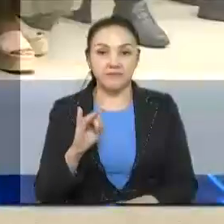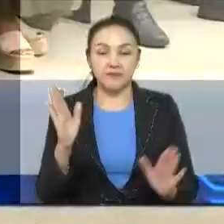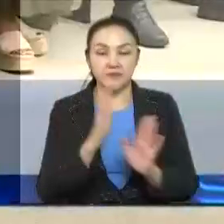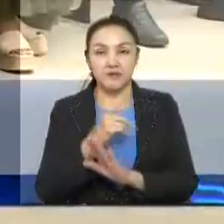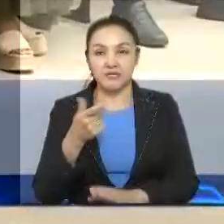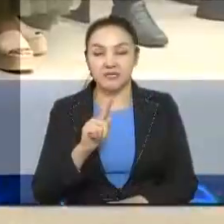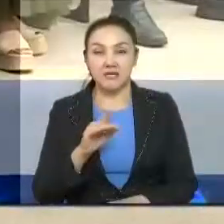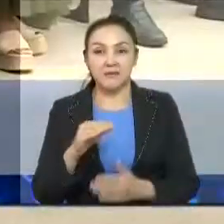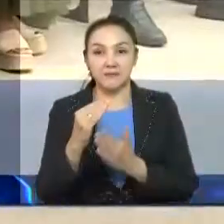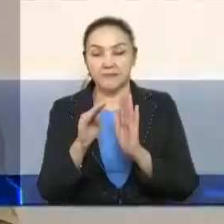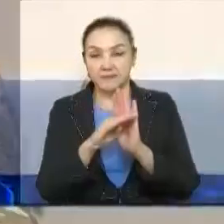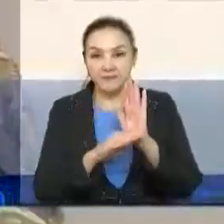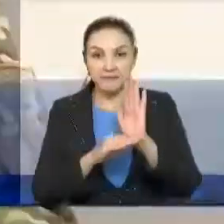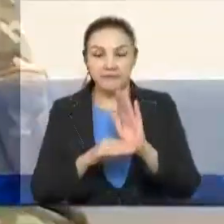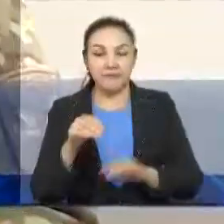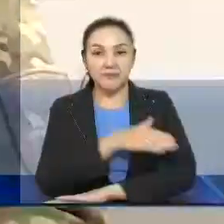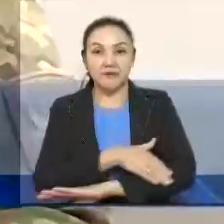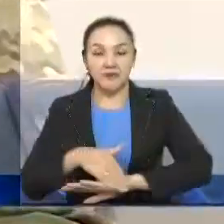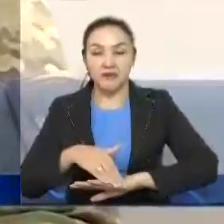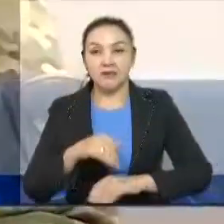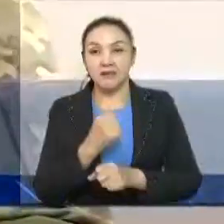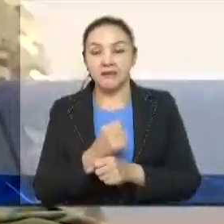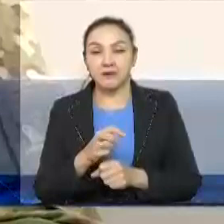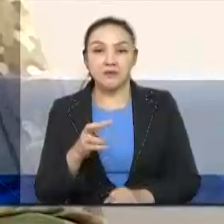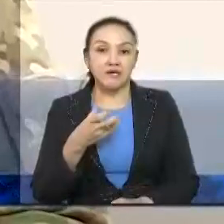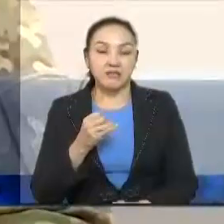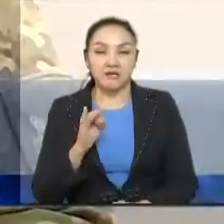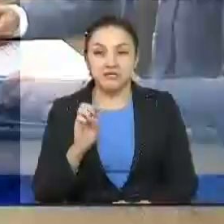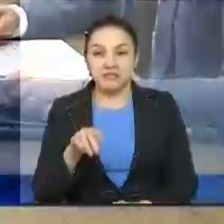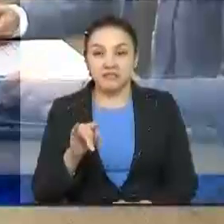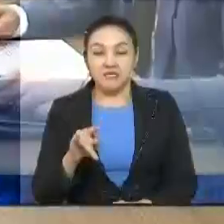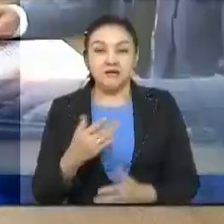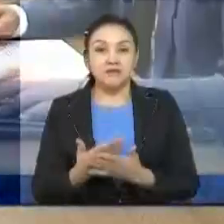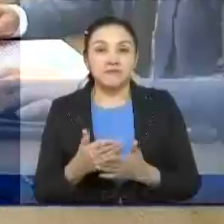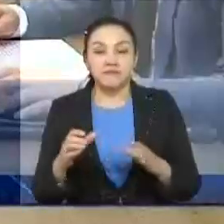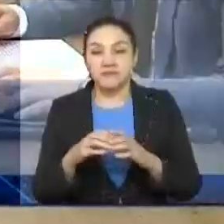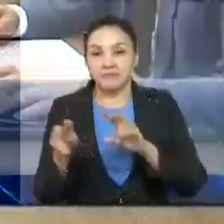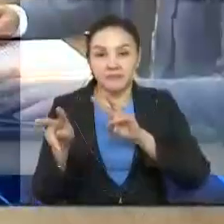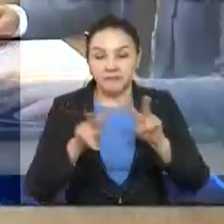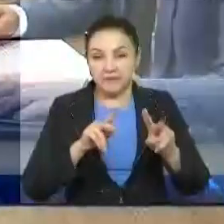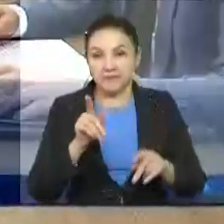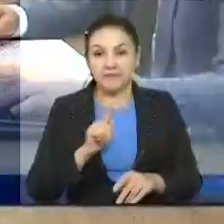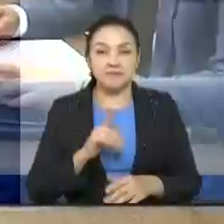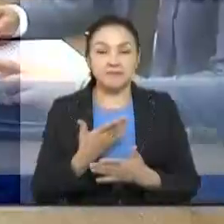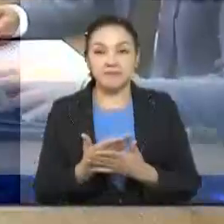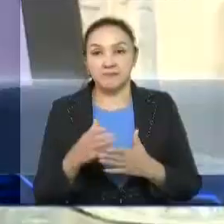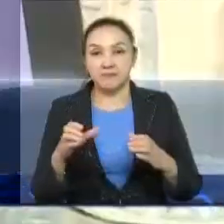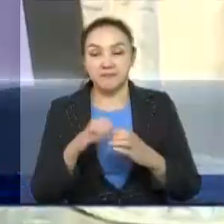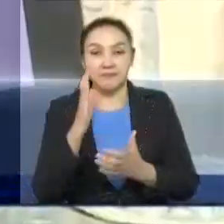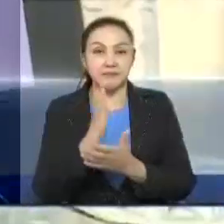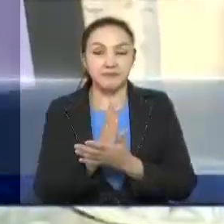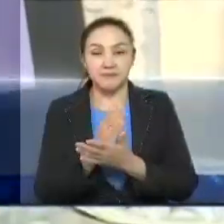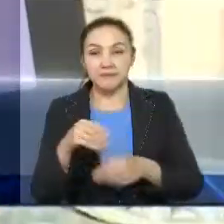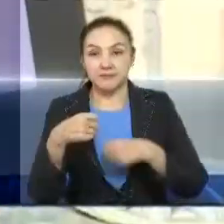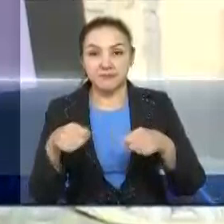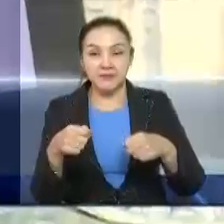газа. Список адресов нами отработанный с органами соцзащиты. Под особый контроль взяты газозаправочные станции, осуществляющие